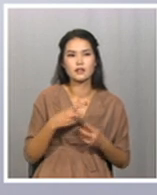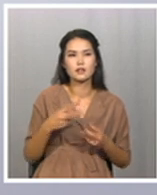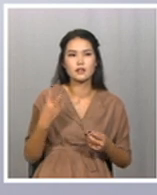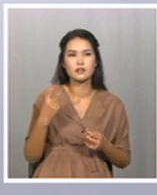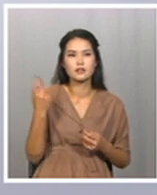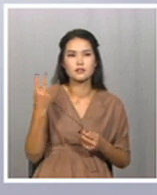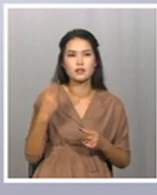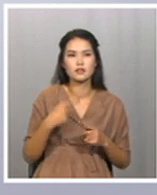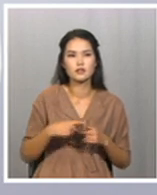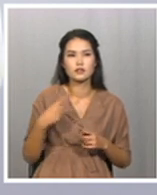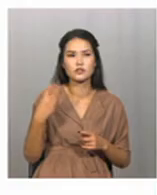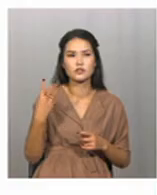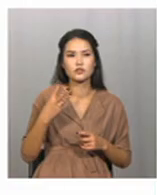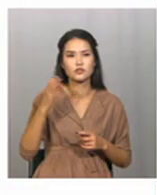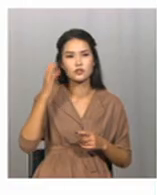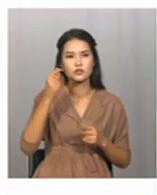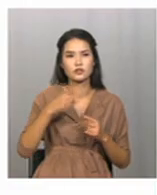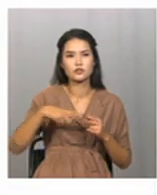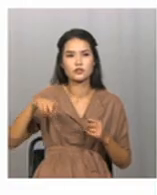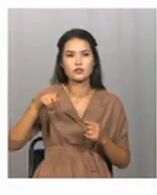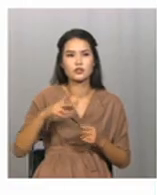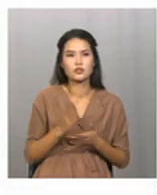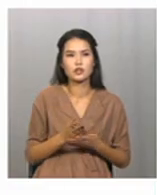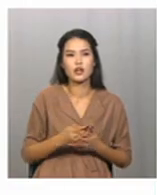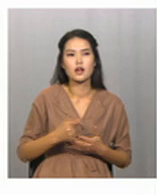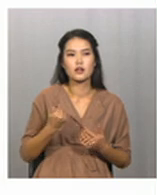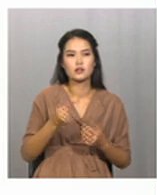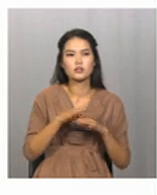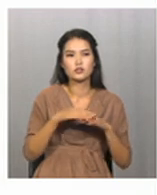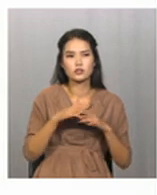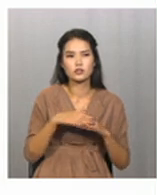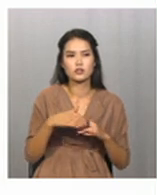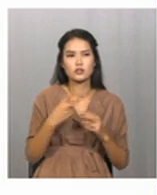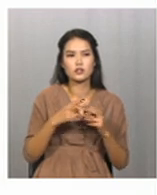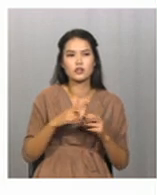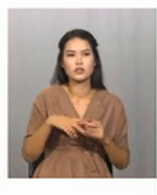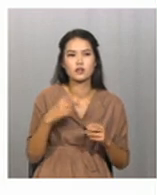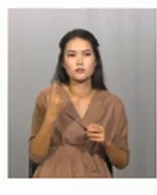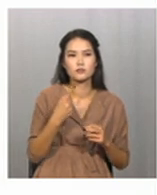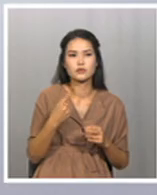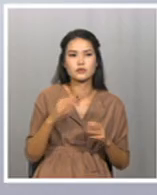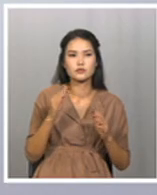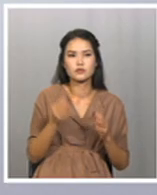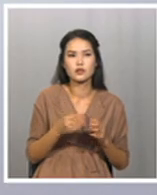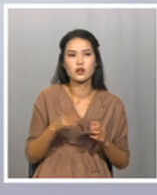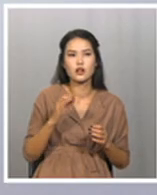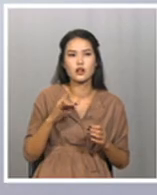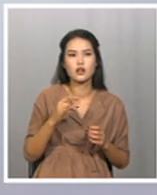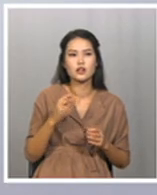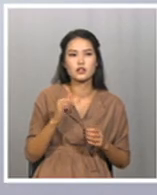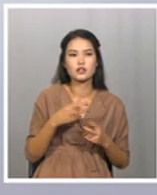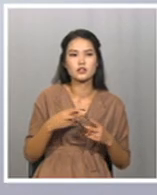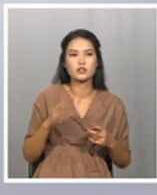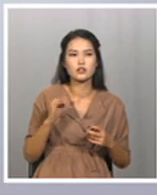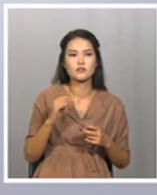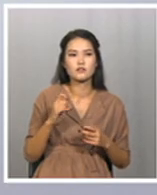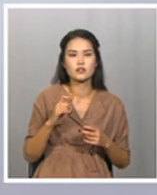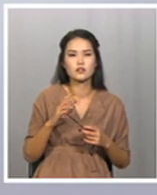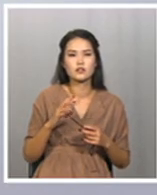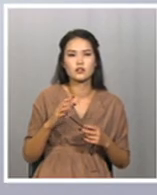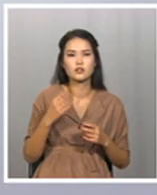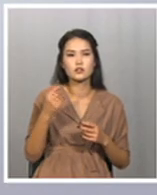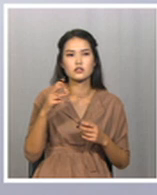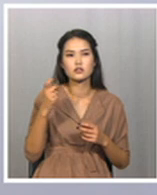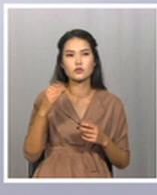плюс 3 функциясының графигі берілген. Енді жанаманың теңдеуін жазу үшін бірінші алгоритм бойынша x0 тең 1 болған кезде функцияның